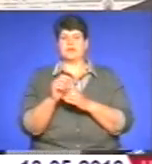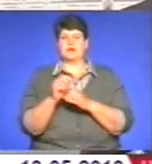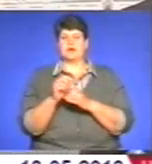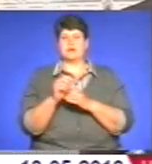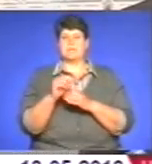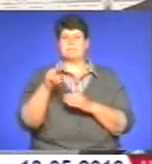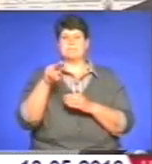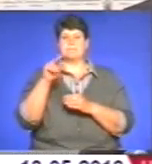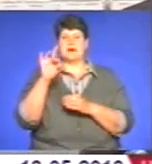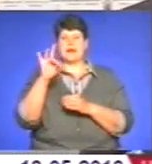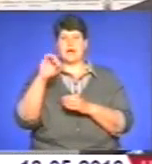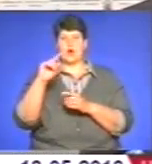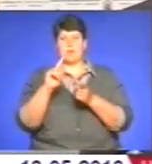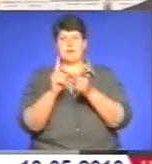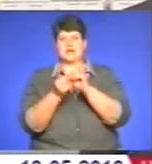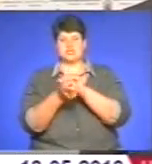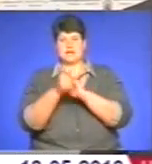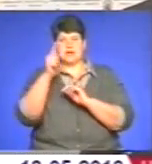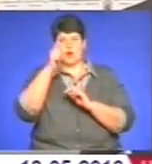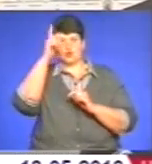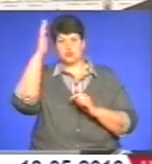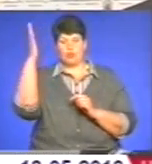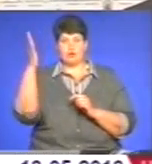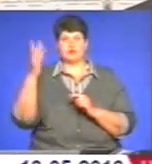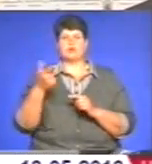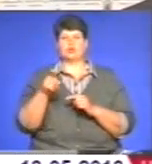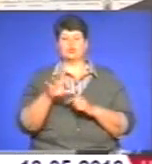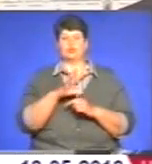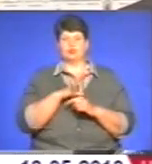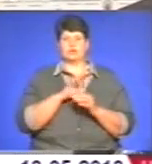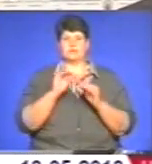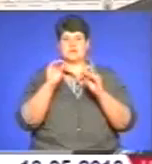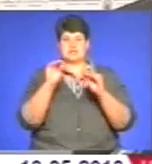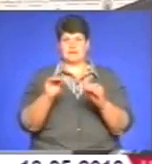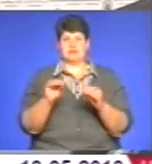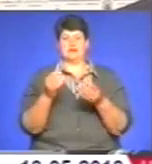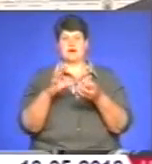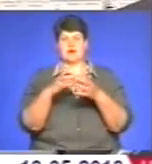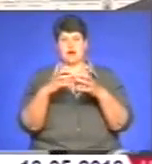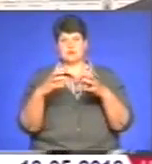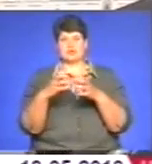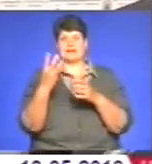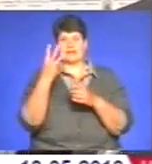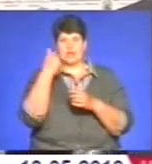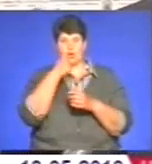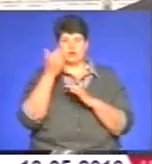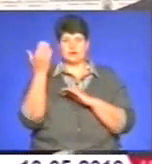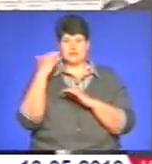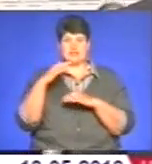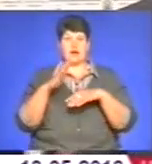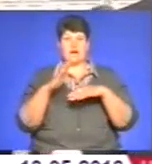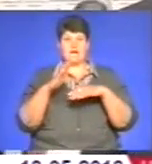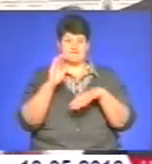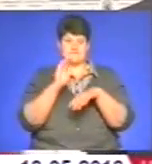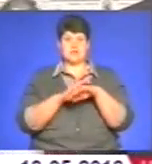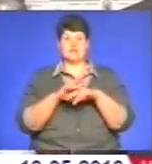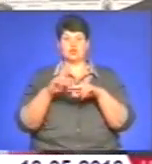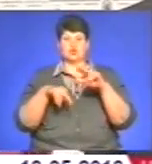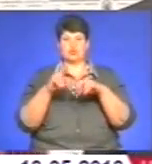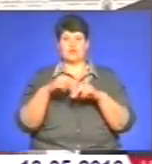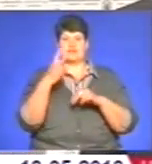Преображення Господнього, який капсула якого була закладена 3 роки тому назад, а фактично він збудований за 2 роки. Звичайно, там